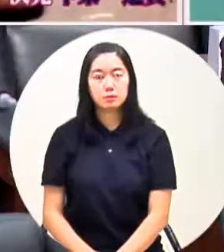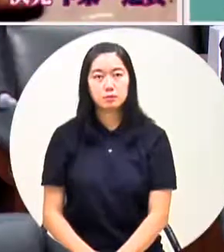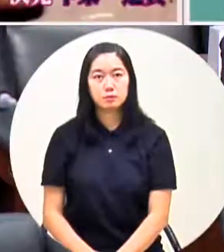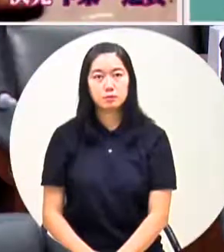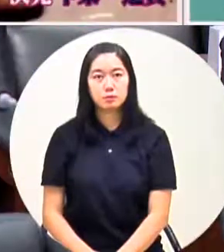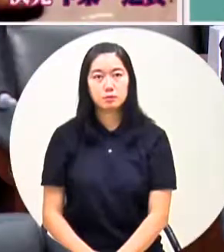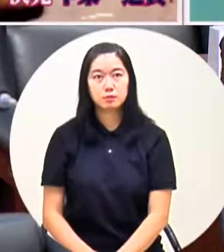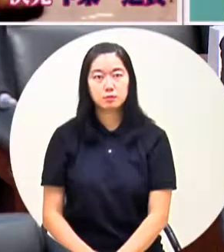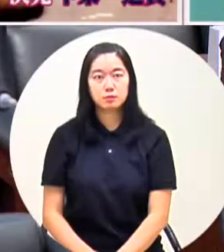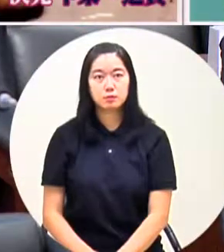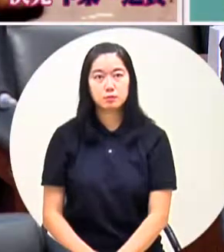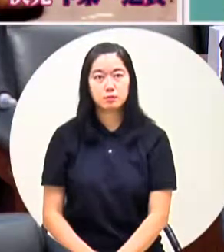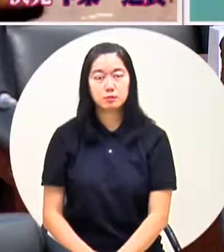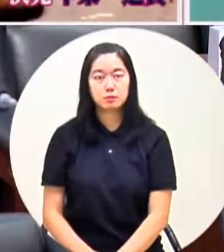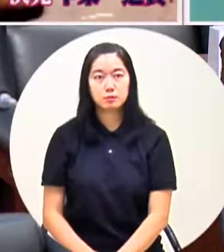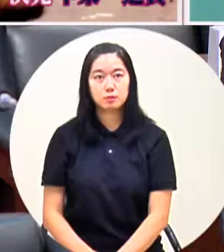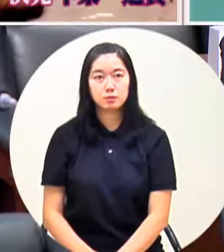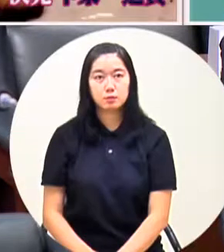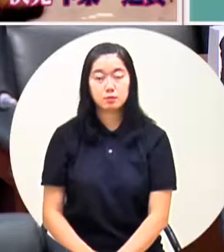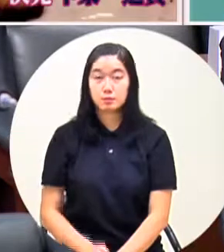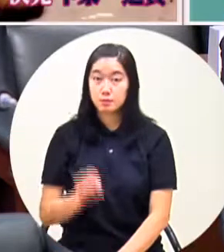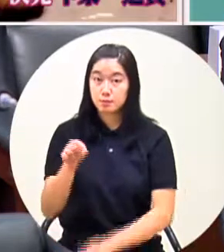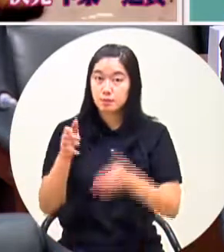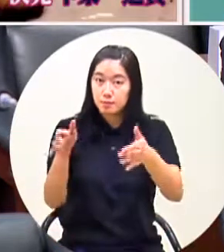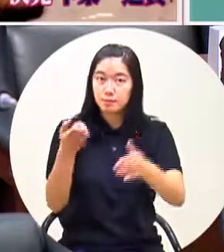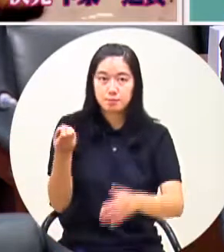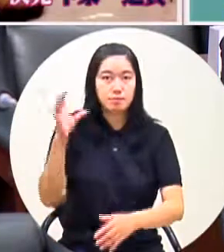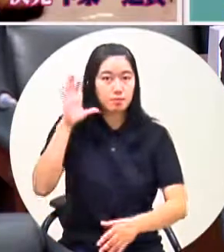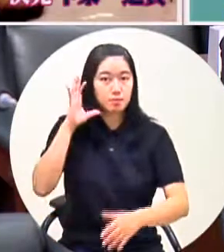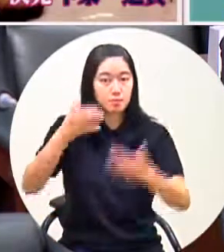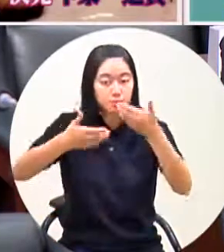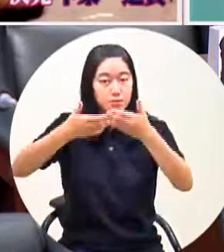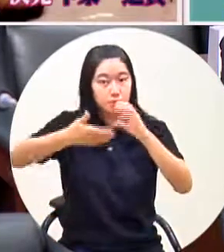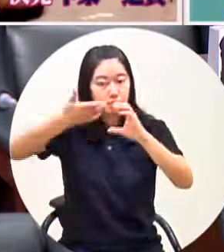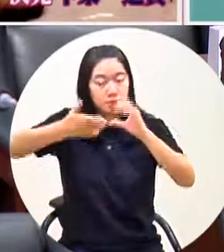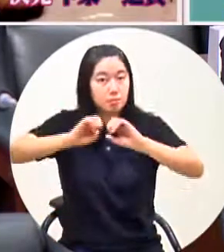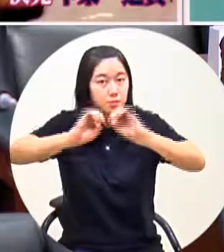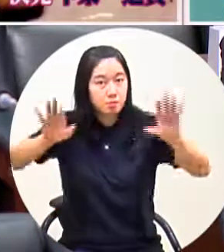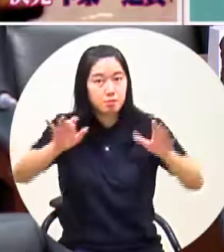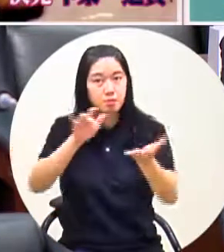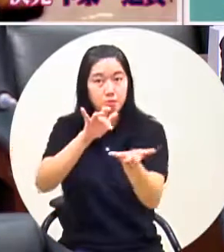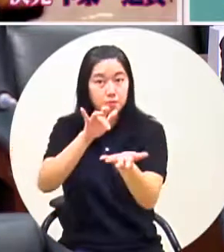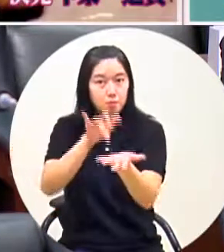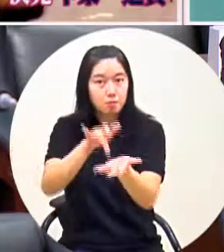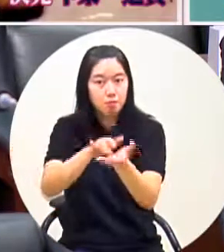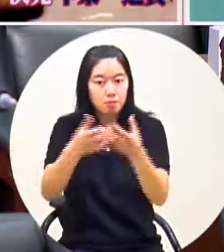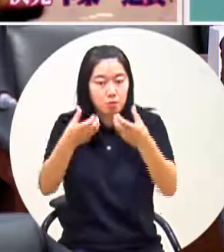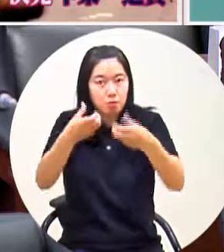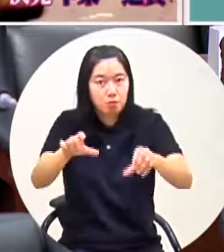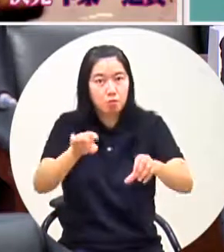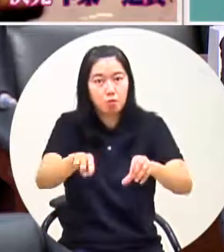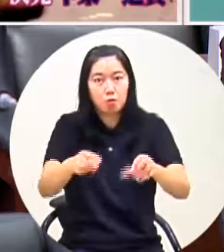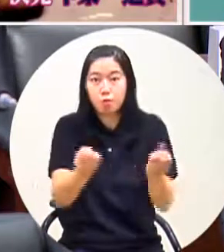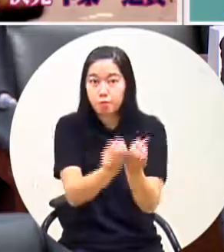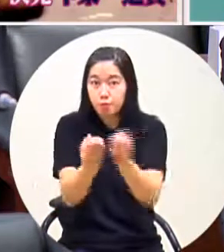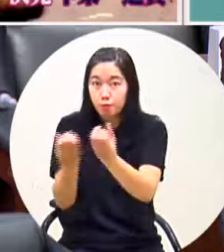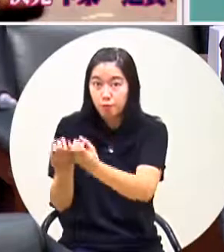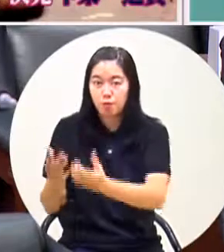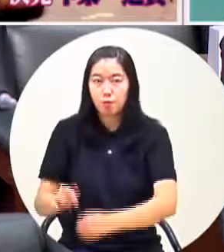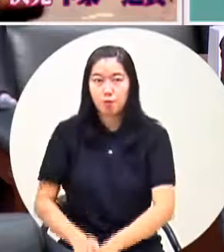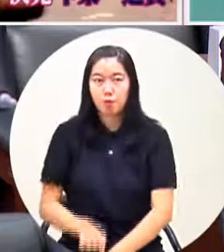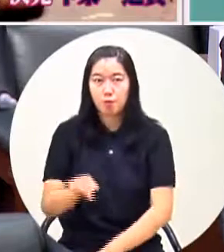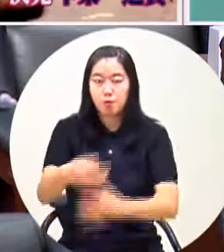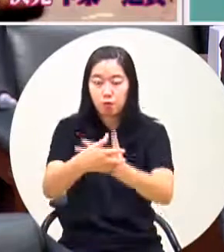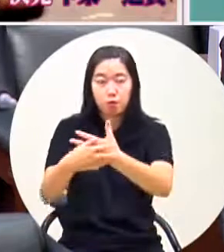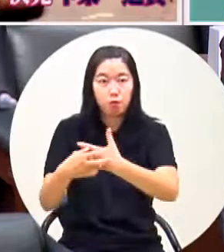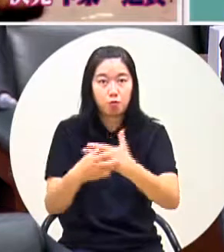那针对刚刚那个新闻媒体所报道的毒蛋事件哦，啊，本县里咱的卫生局业务报告